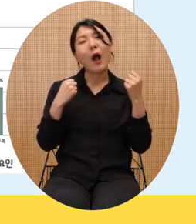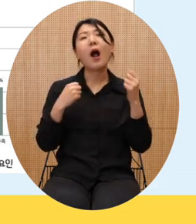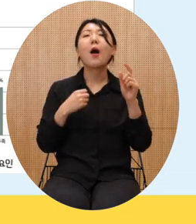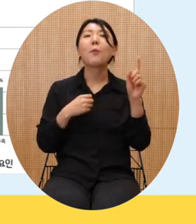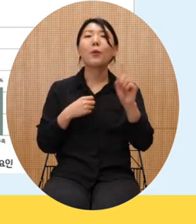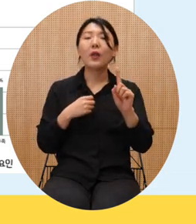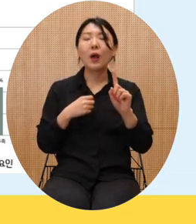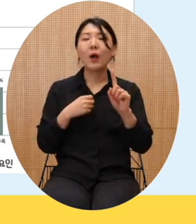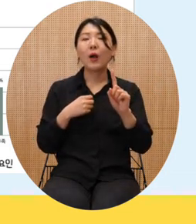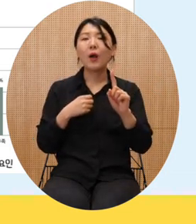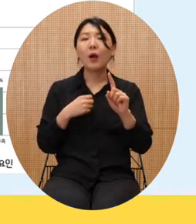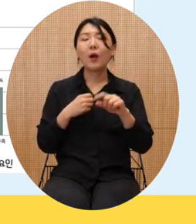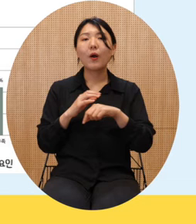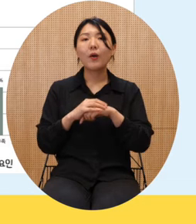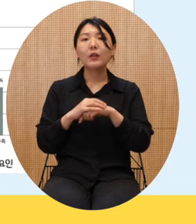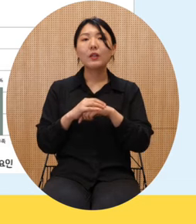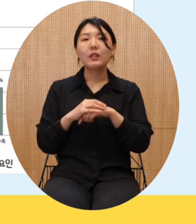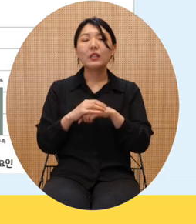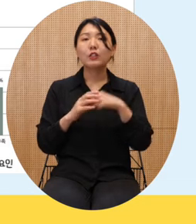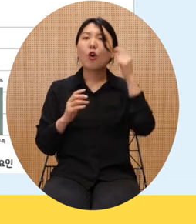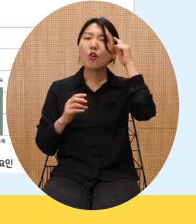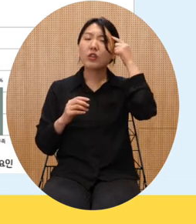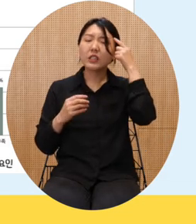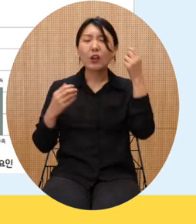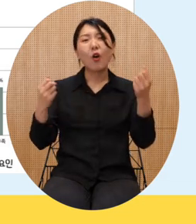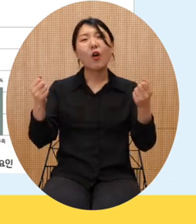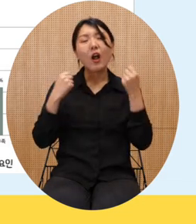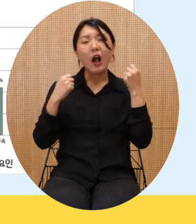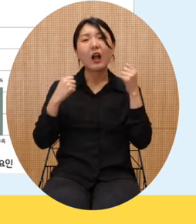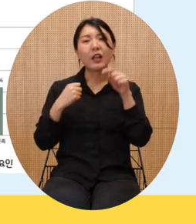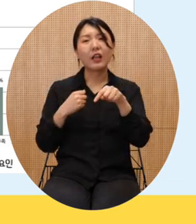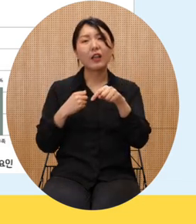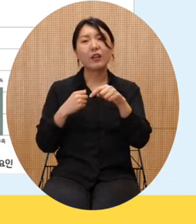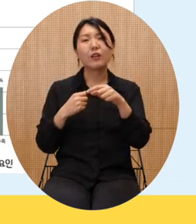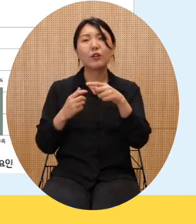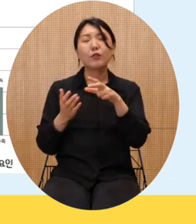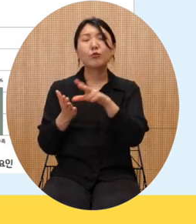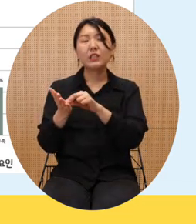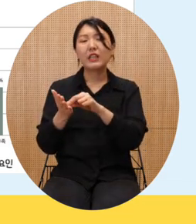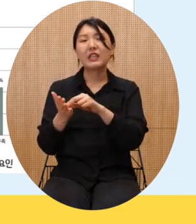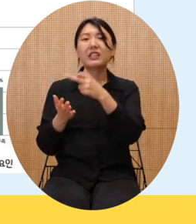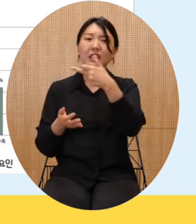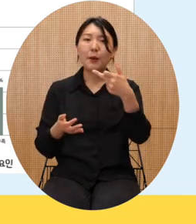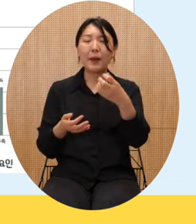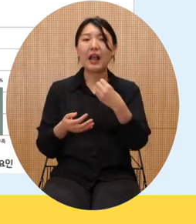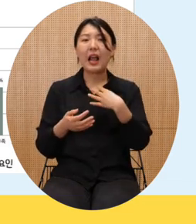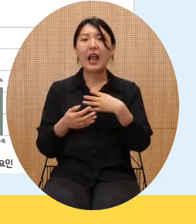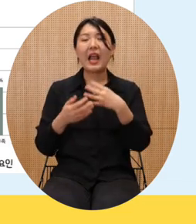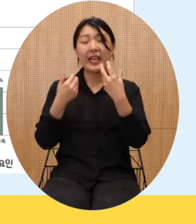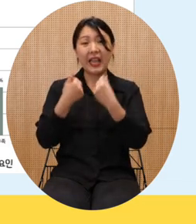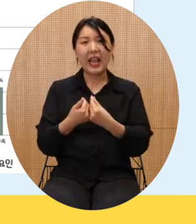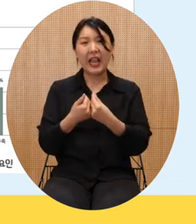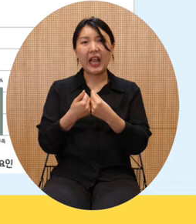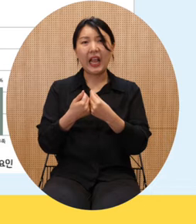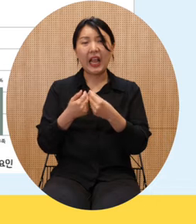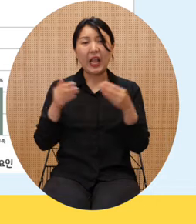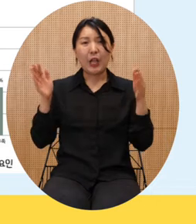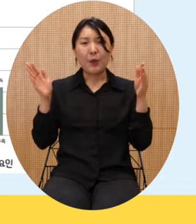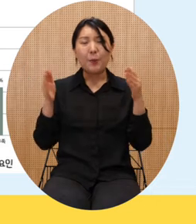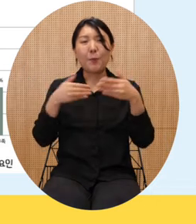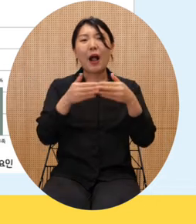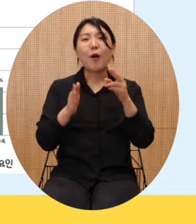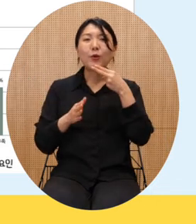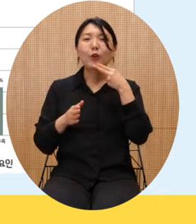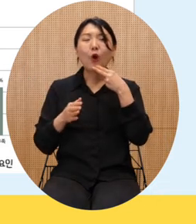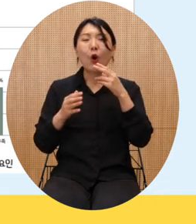하시냐면 신체적 건강보다 육체적 건강보다 정신 건강의 아동에 나쁠 것이다 라고 예상들을 하고